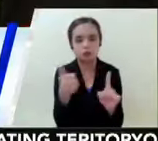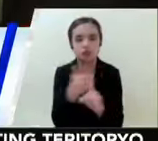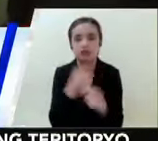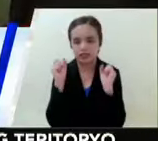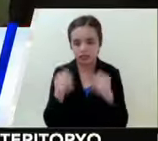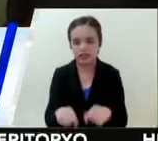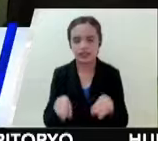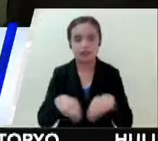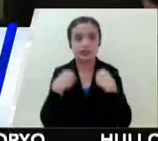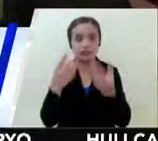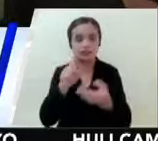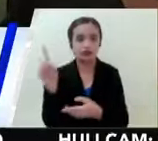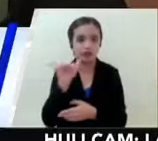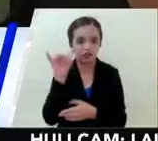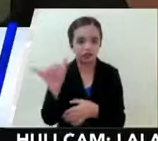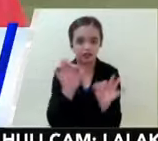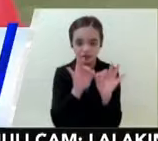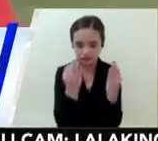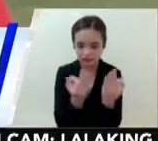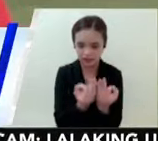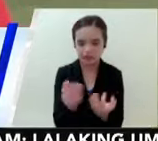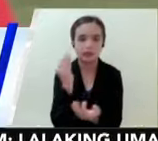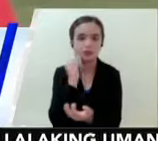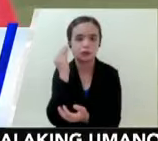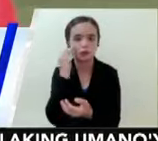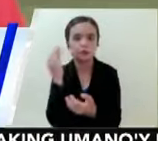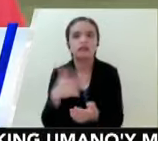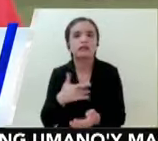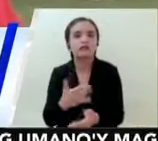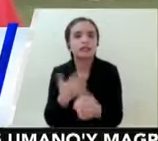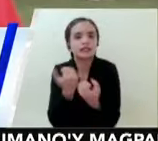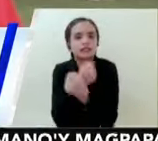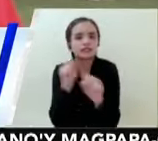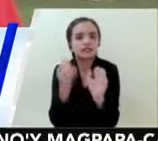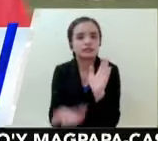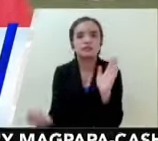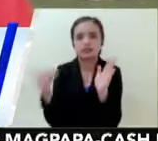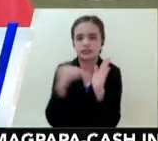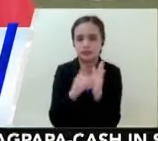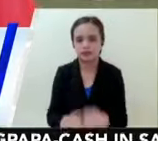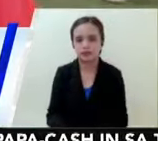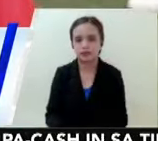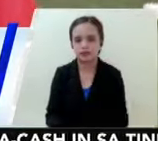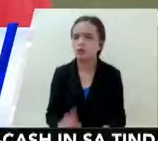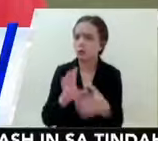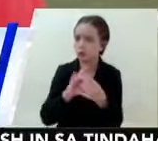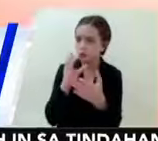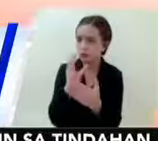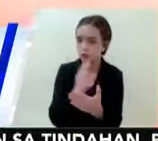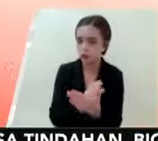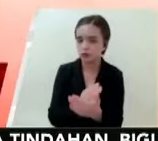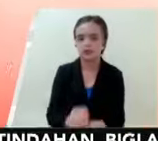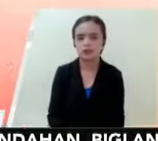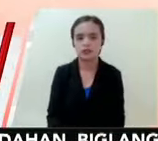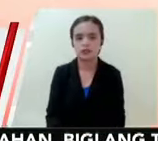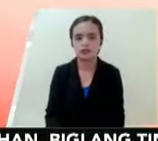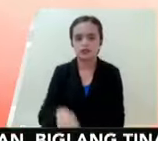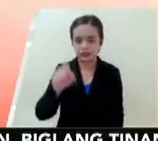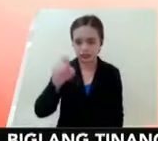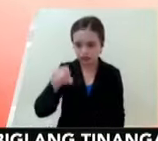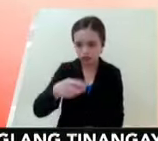forever home where they can feel safe again. Kailangan po eh, syempre meron tayong capability to take care of the